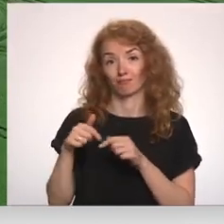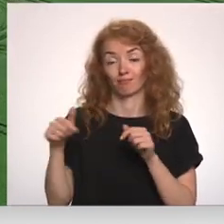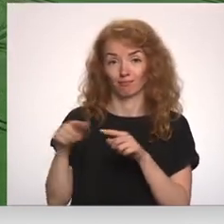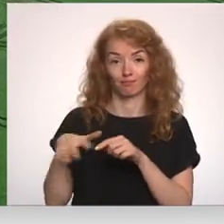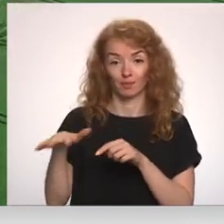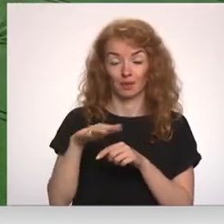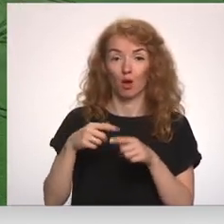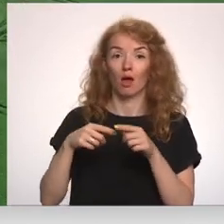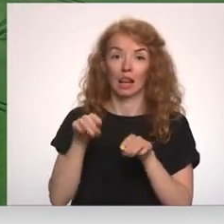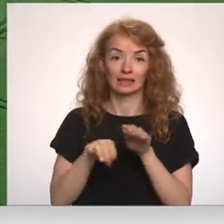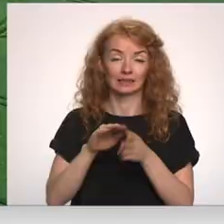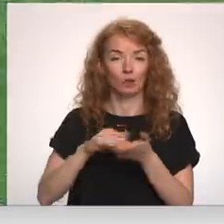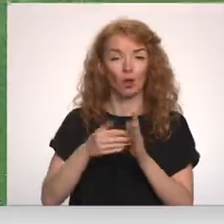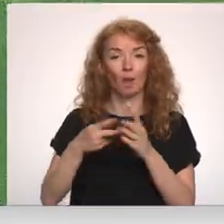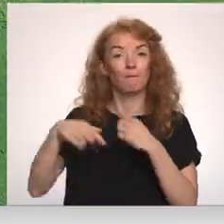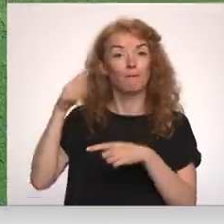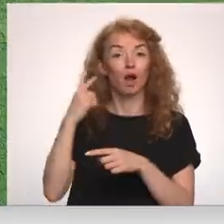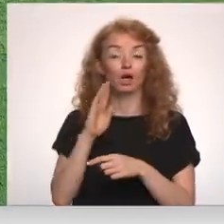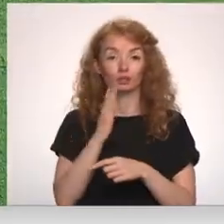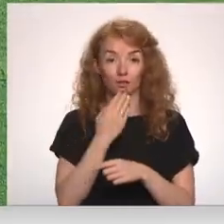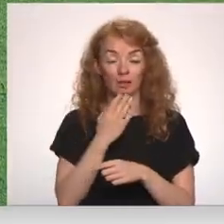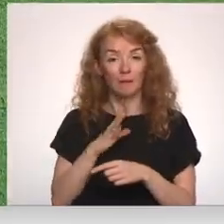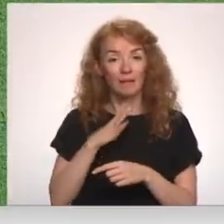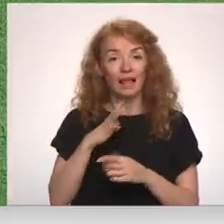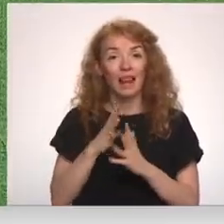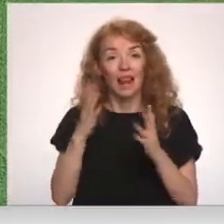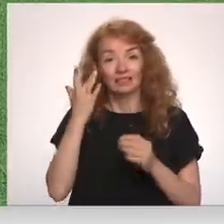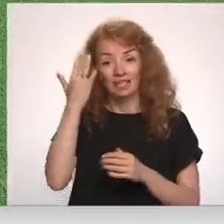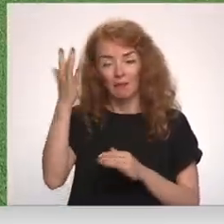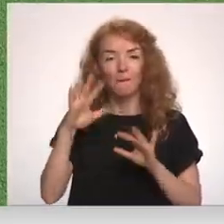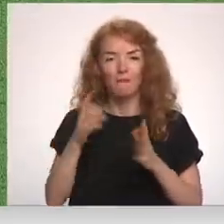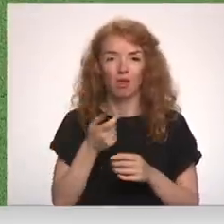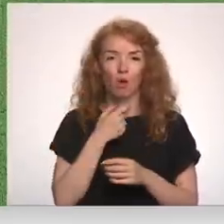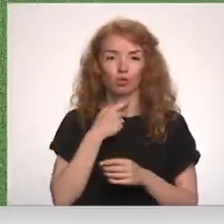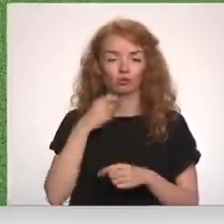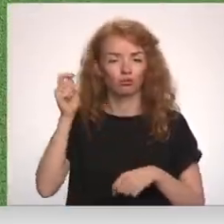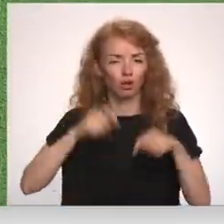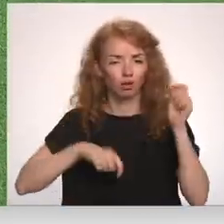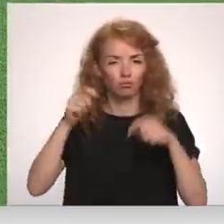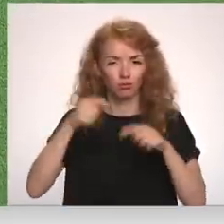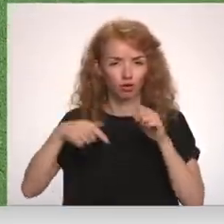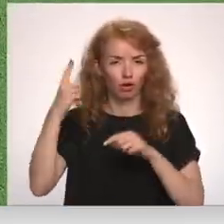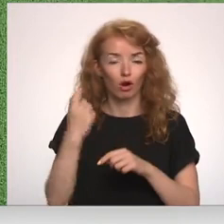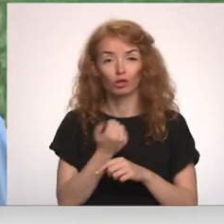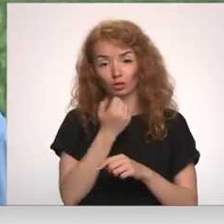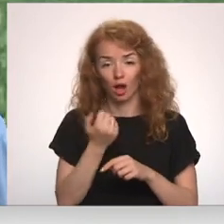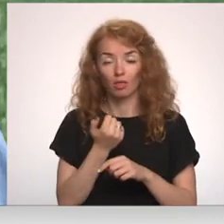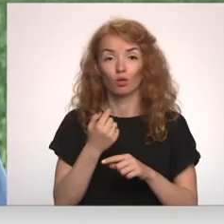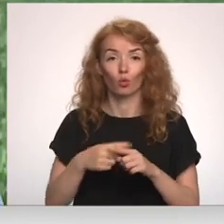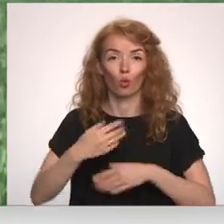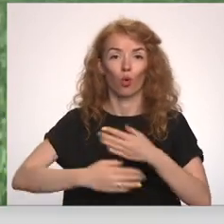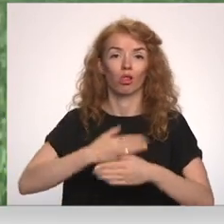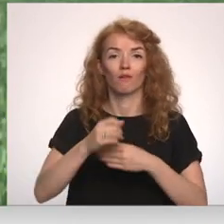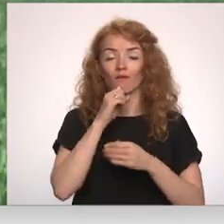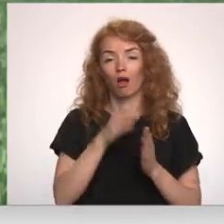min pagājušo vasaru. Prognozes bija cerīgas, bet augustā ļoti daudz lija un laukus kultivēja vēlāk nekā paredzēts. Pagājušā